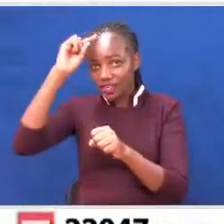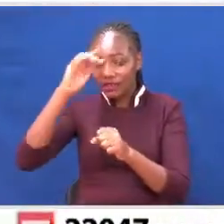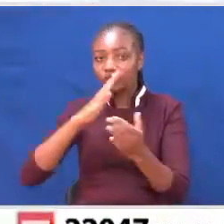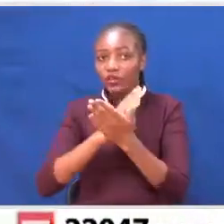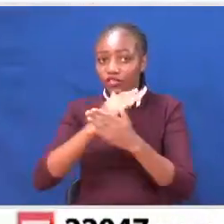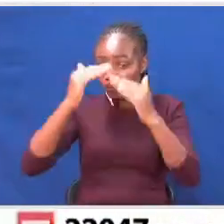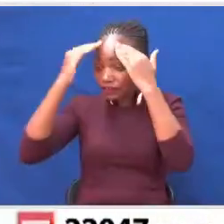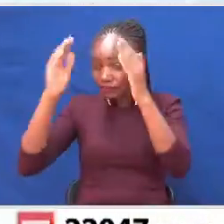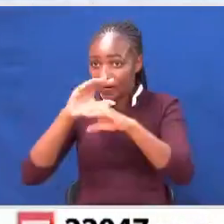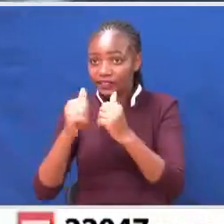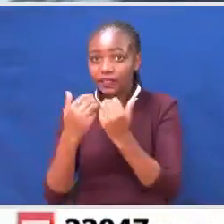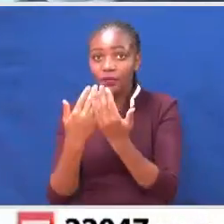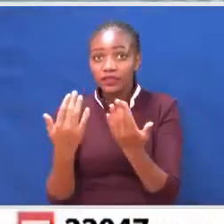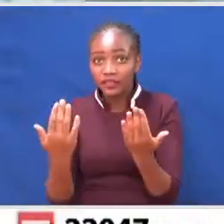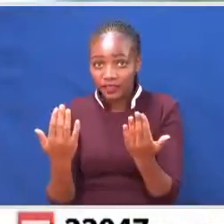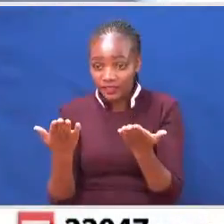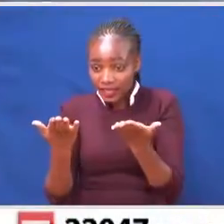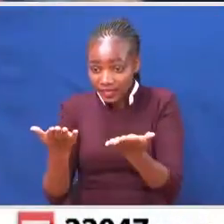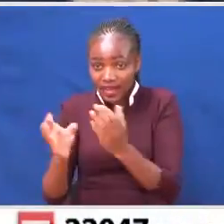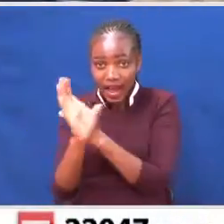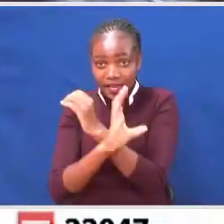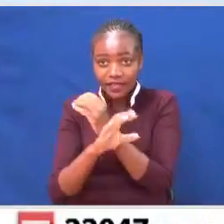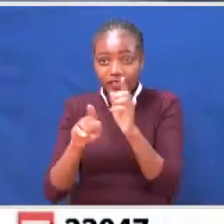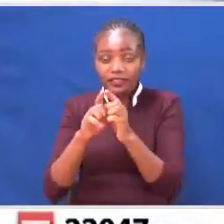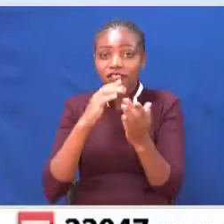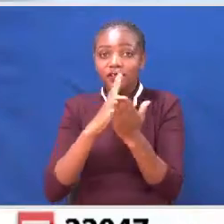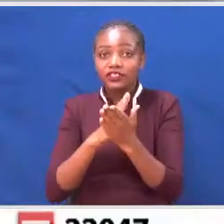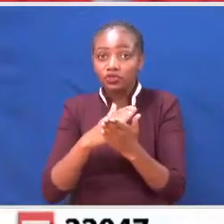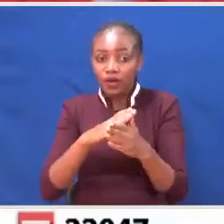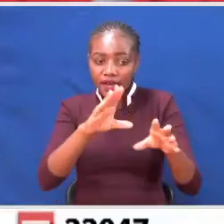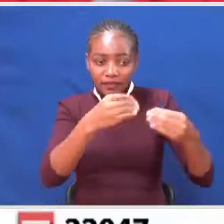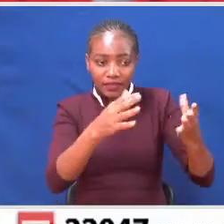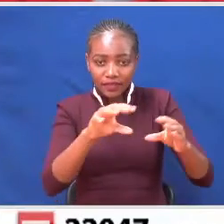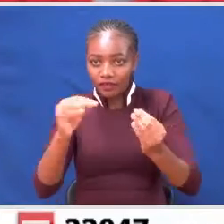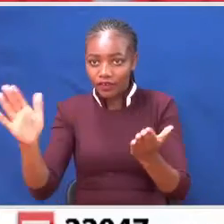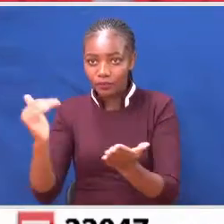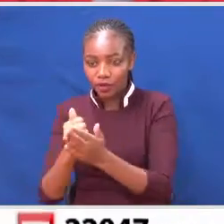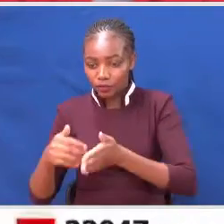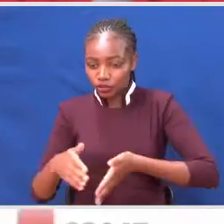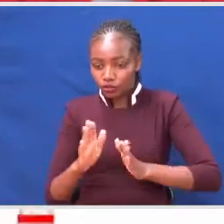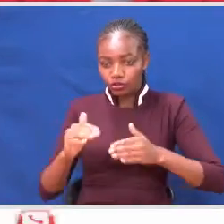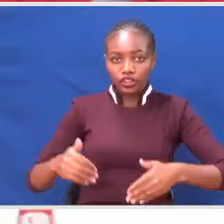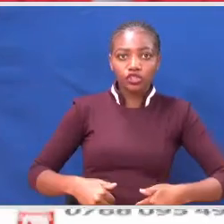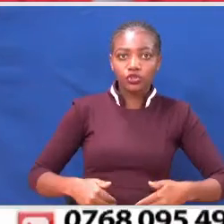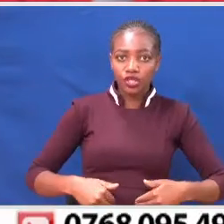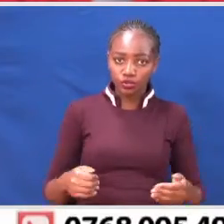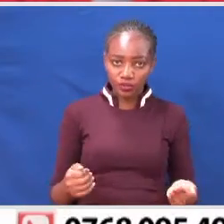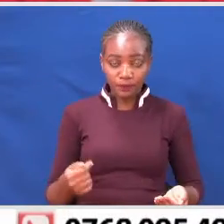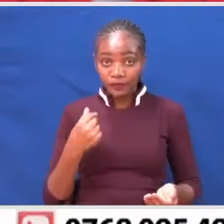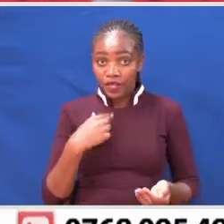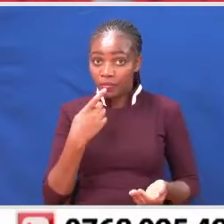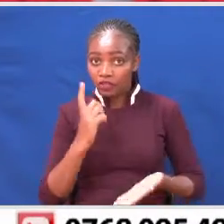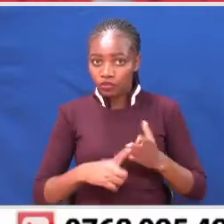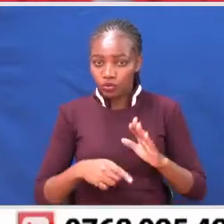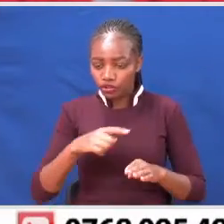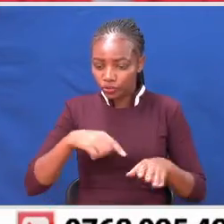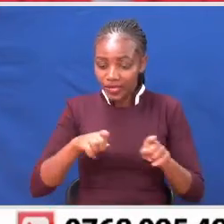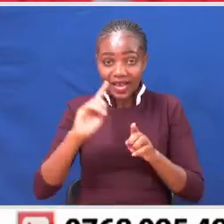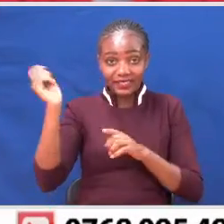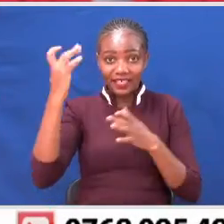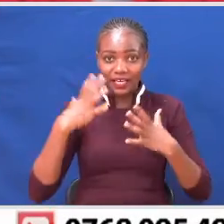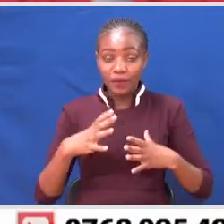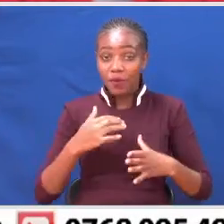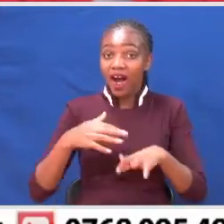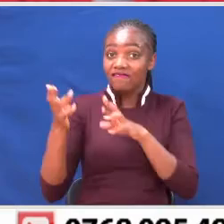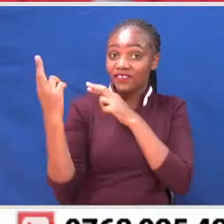bidhaa zinazotengenezewa nchini ili kubuni ajira kwa vijana. Nilisema ya kwamba kama Wakenya tuko na